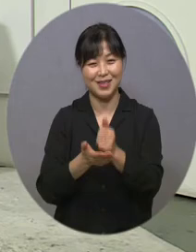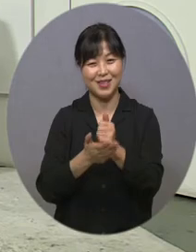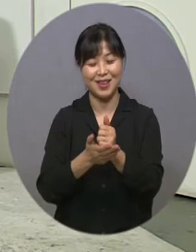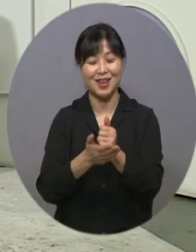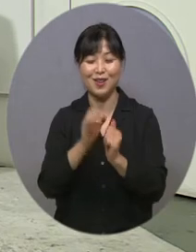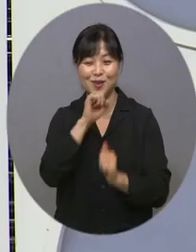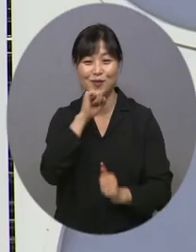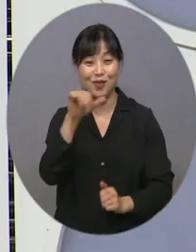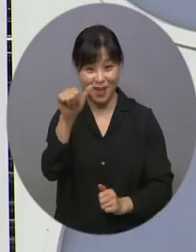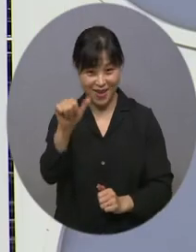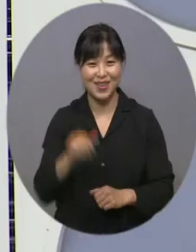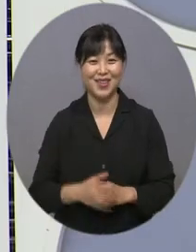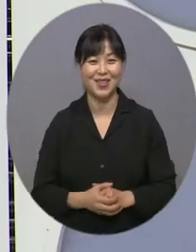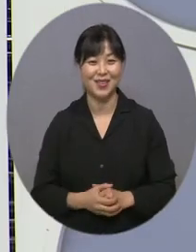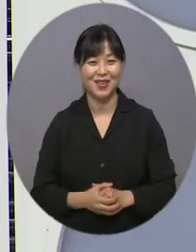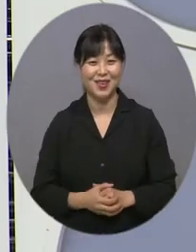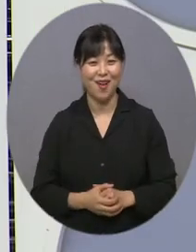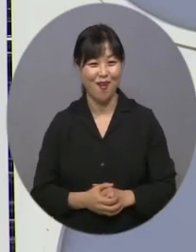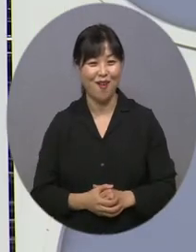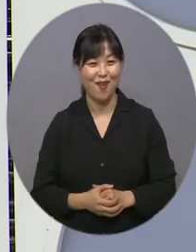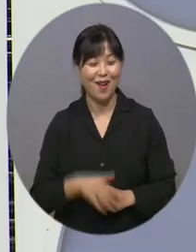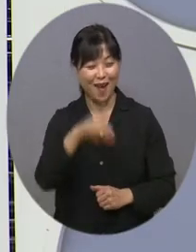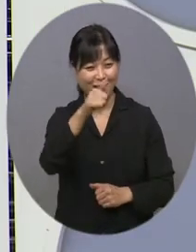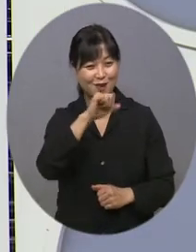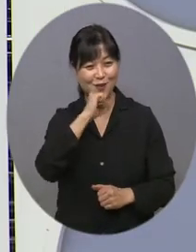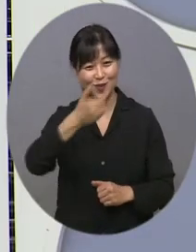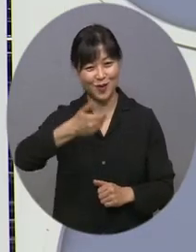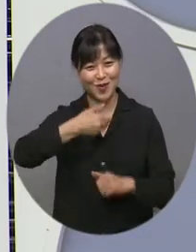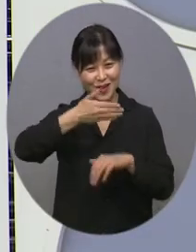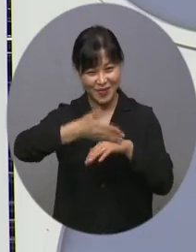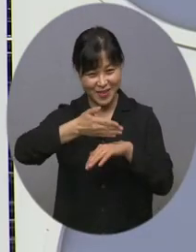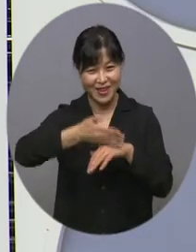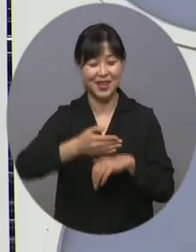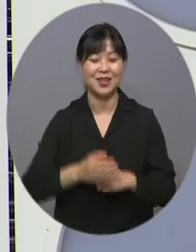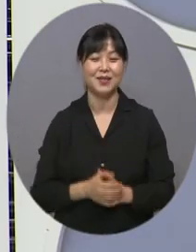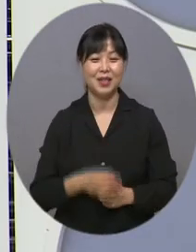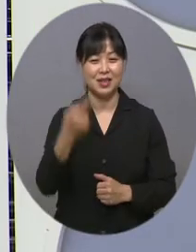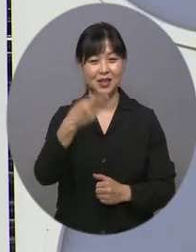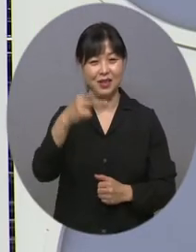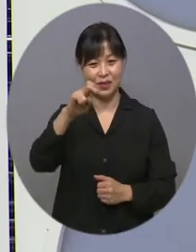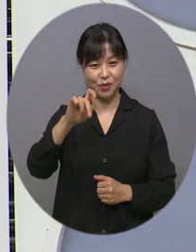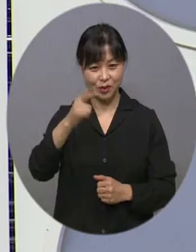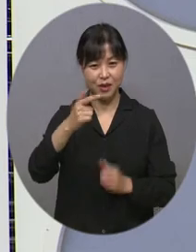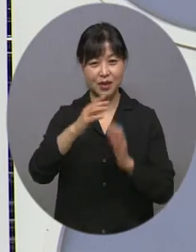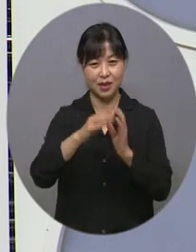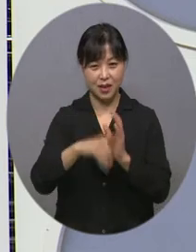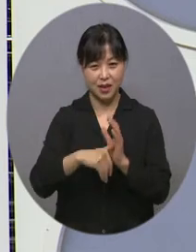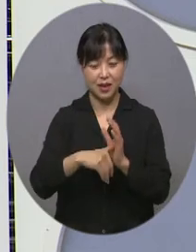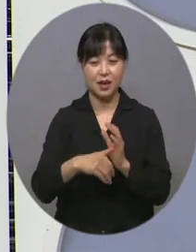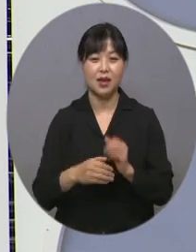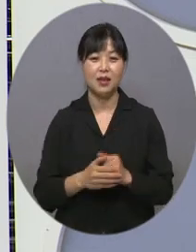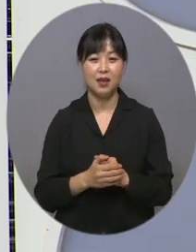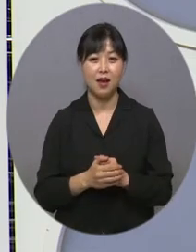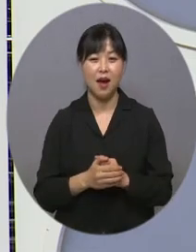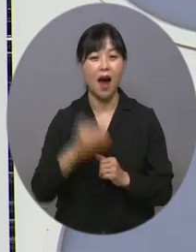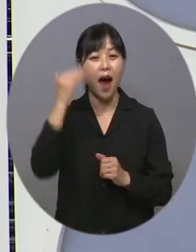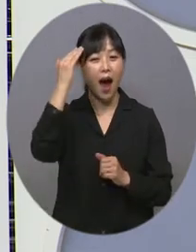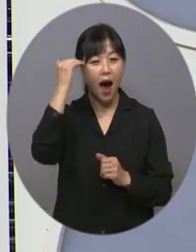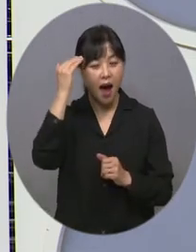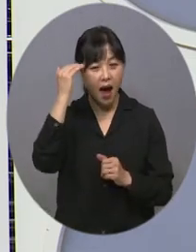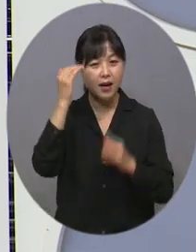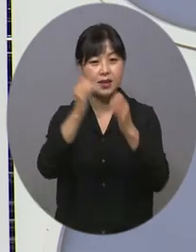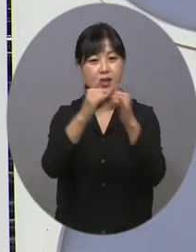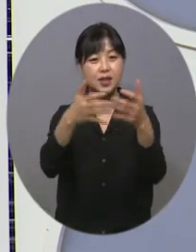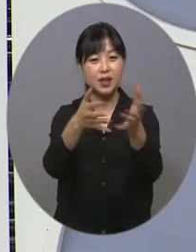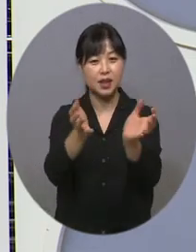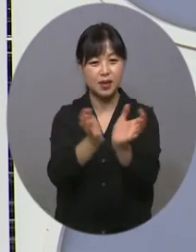뭐 학점을 주신다면 감사하고요. 예. 그래서 제가 2016년에 또 뭐 교민들이 한인에서 저를 추천해가지고 또 베스트 공관장상도